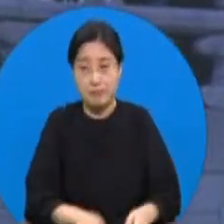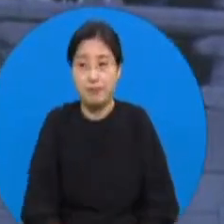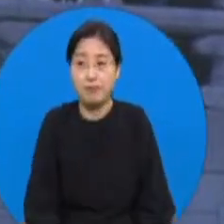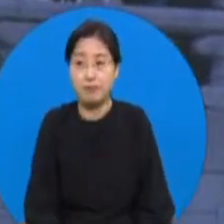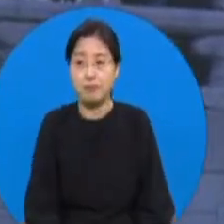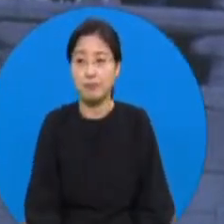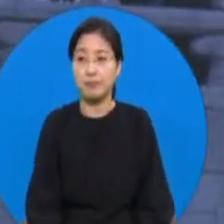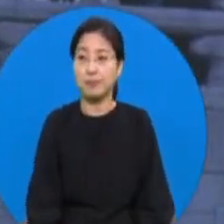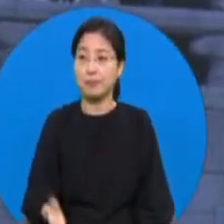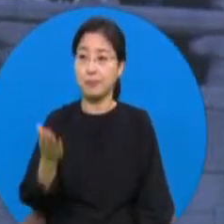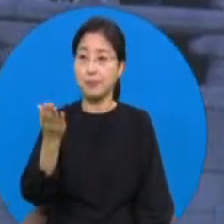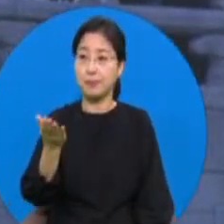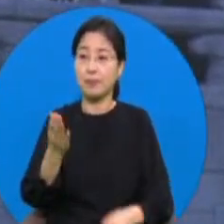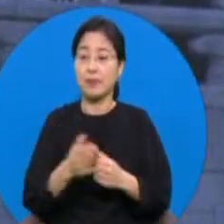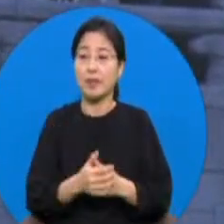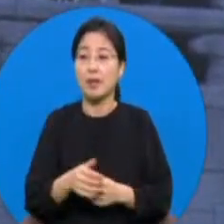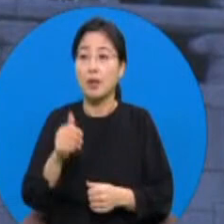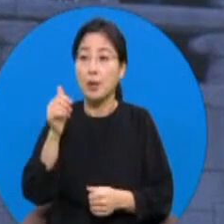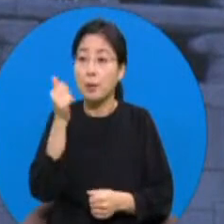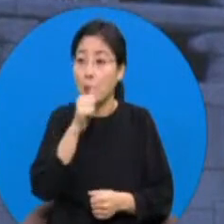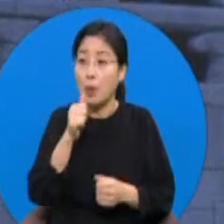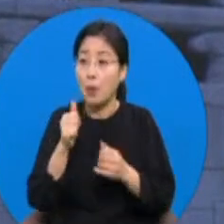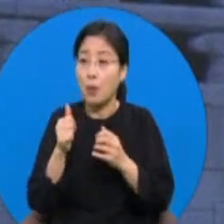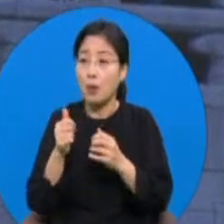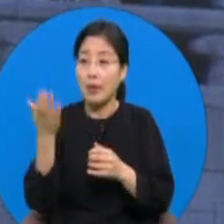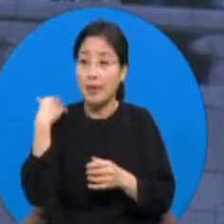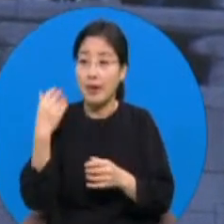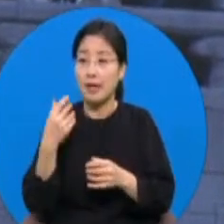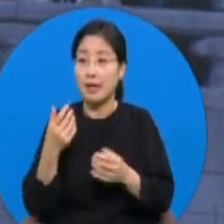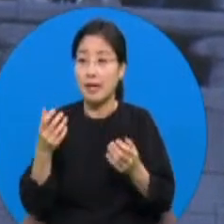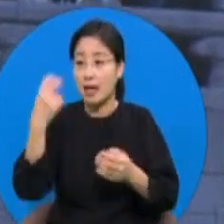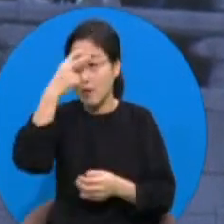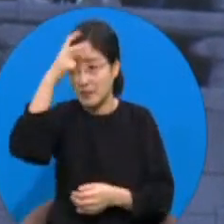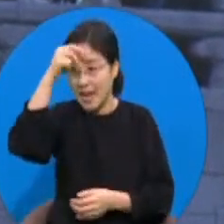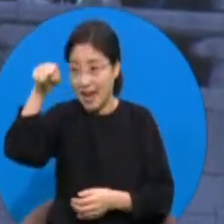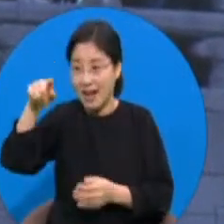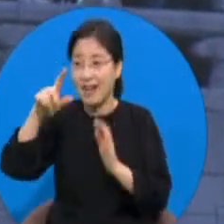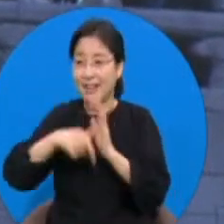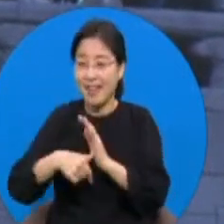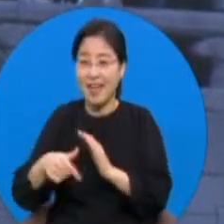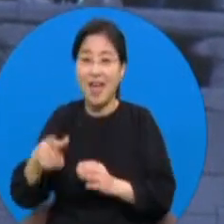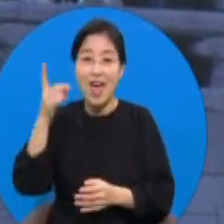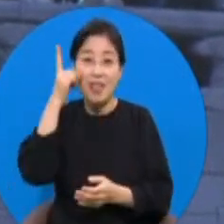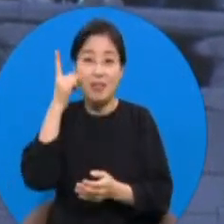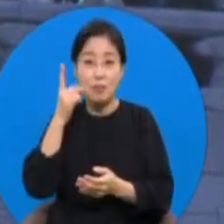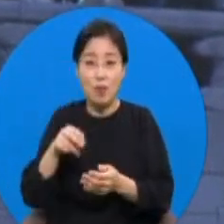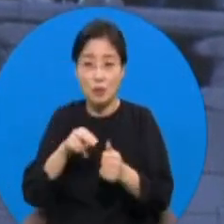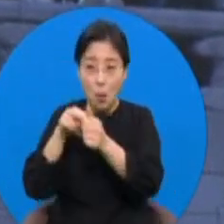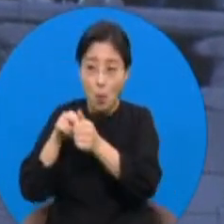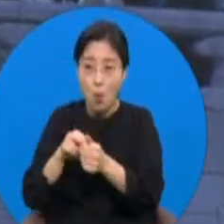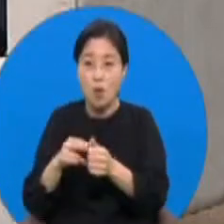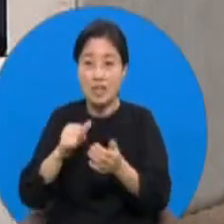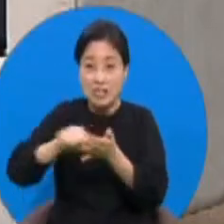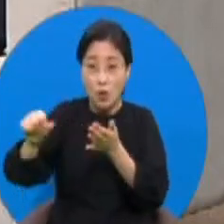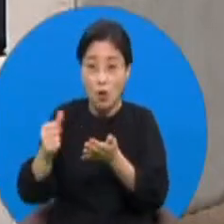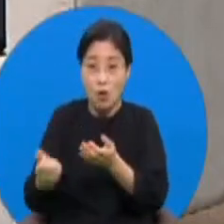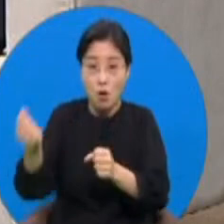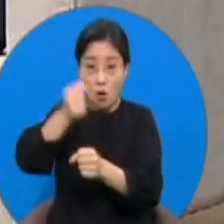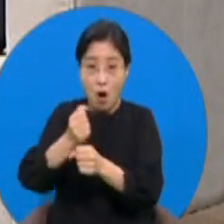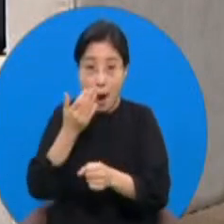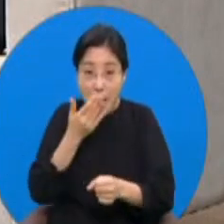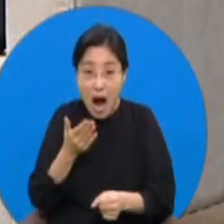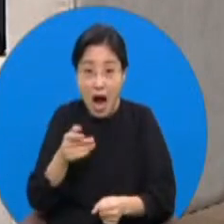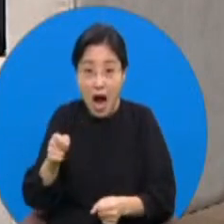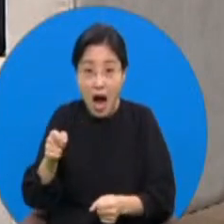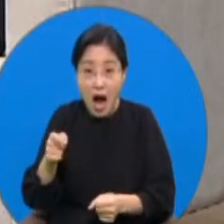포렌식 기술이 있었죠? 아니, 그때는 없었어요. 아, 그때 없습니까? 네. 너무 옛날에 하셨어요, 검사를. 그런데 엔티